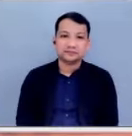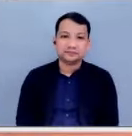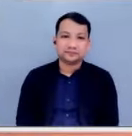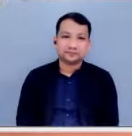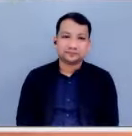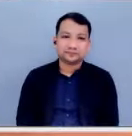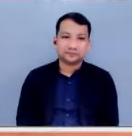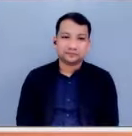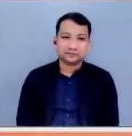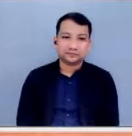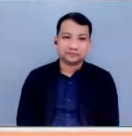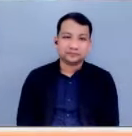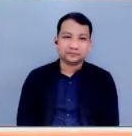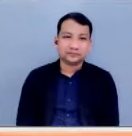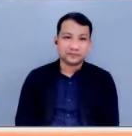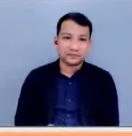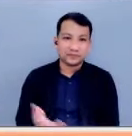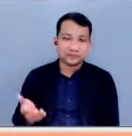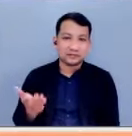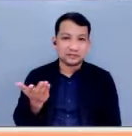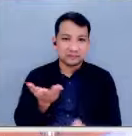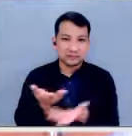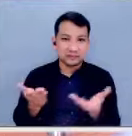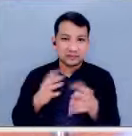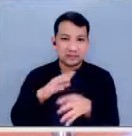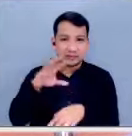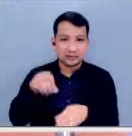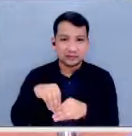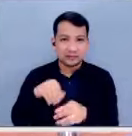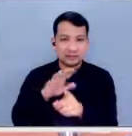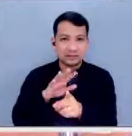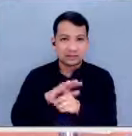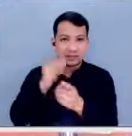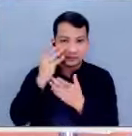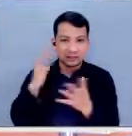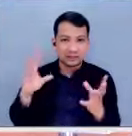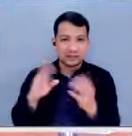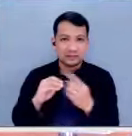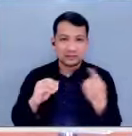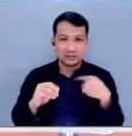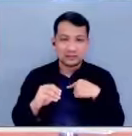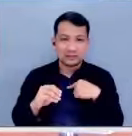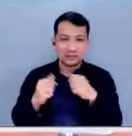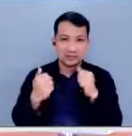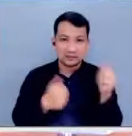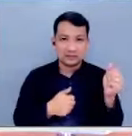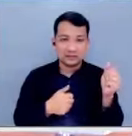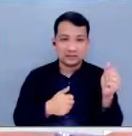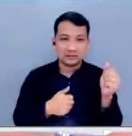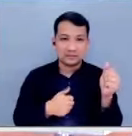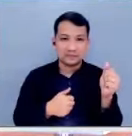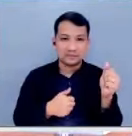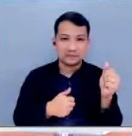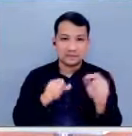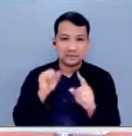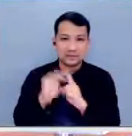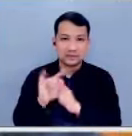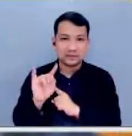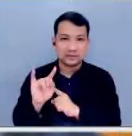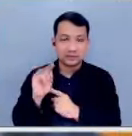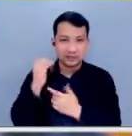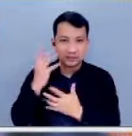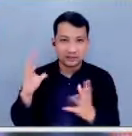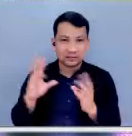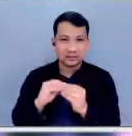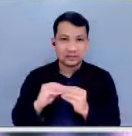Okay. Mama Arlene, saan ka pwedeng makita? Okay, so please follow us in our social media pages in